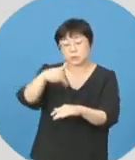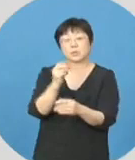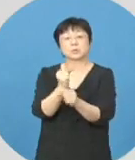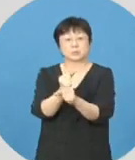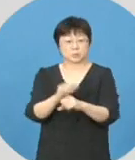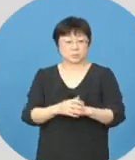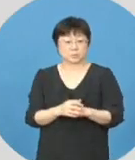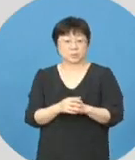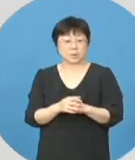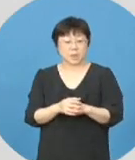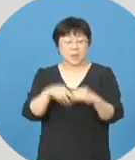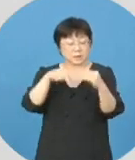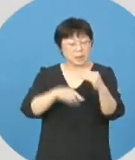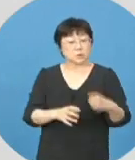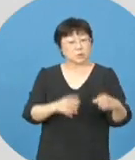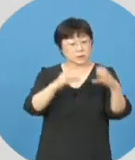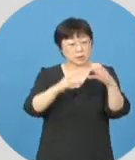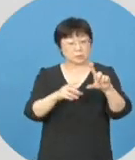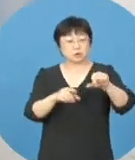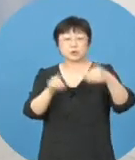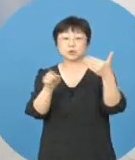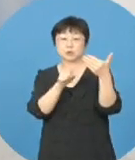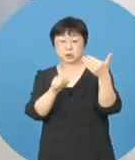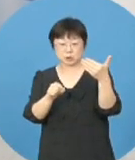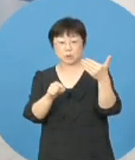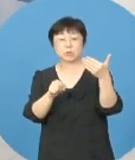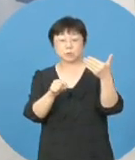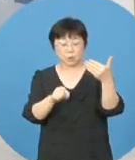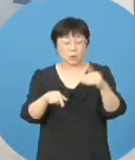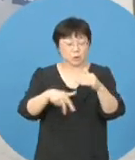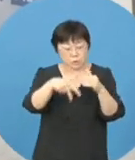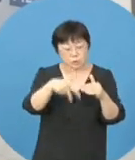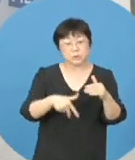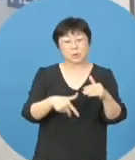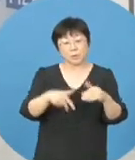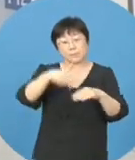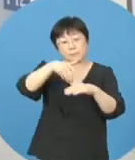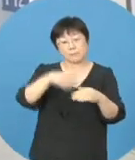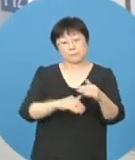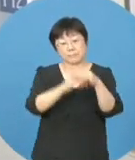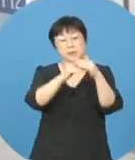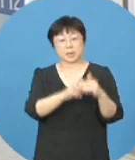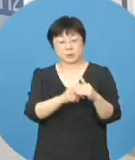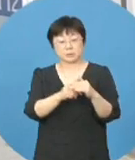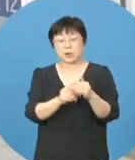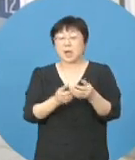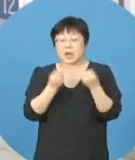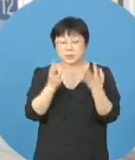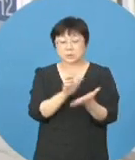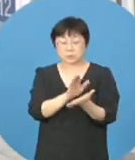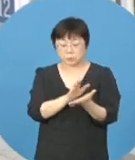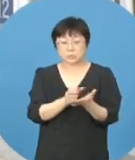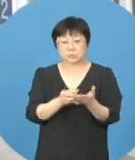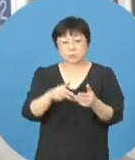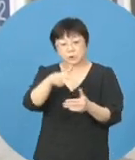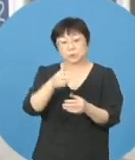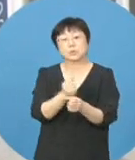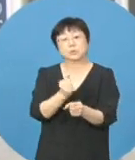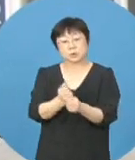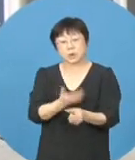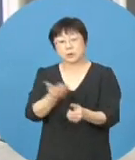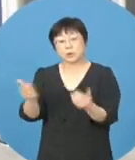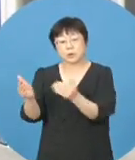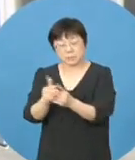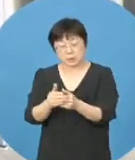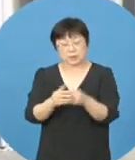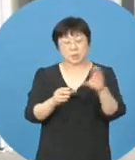。内蔵タンクに19キロの水素を貯蔵できます。水素の生成から供給まで二酸化炭素を出さない